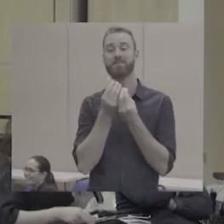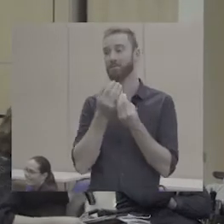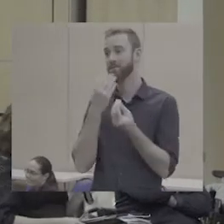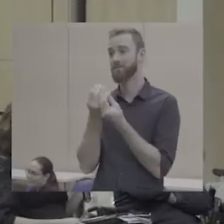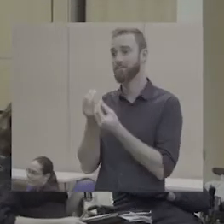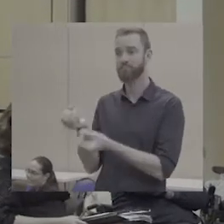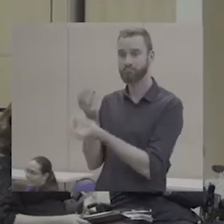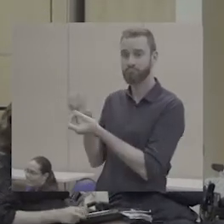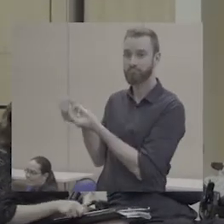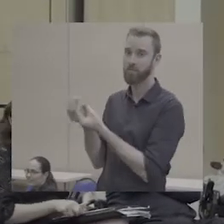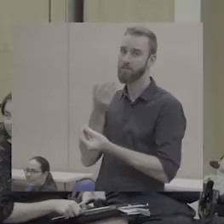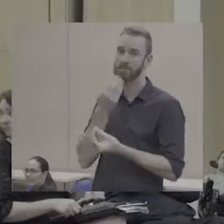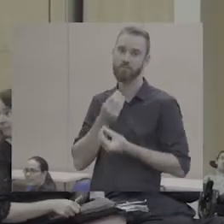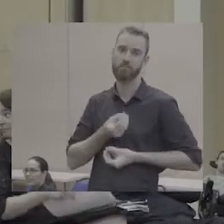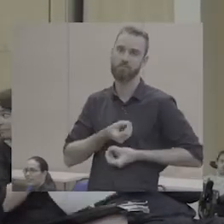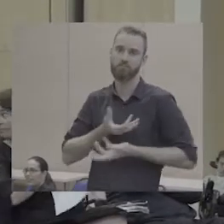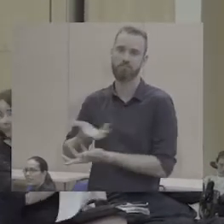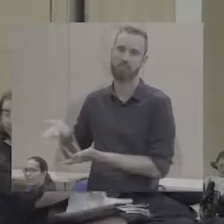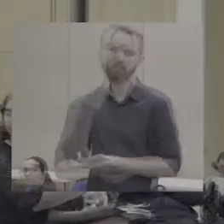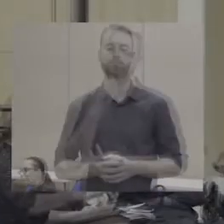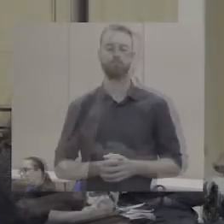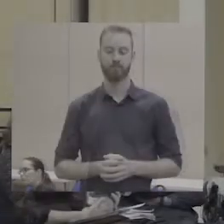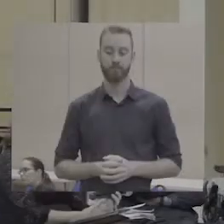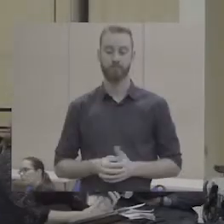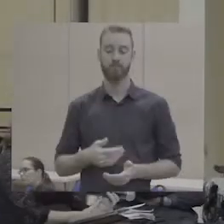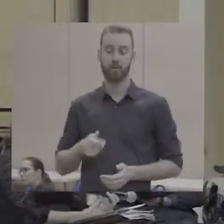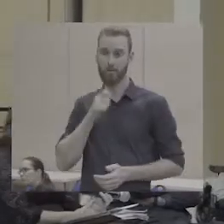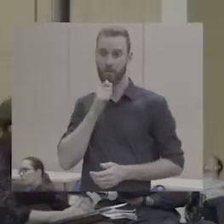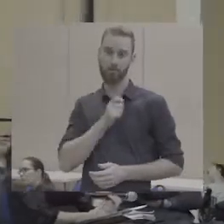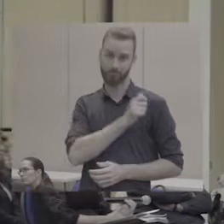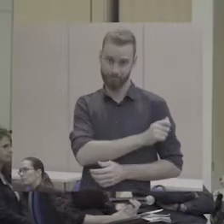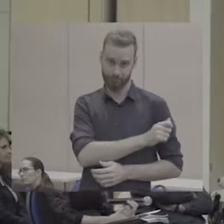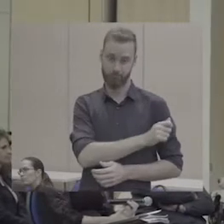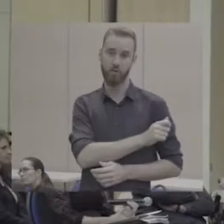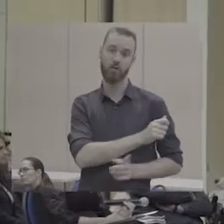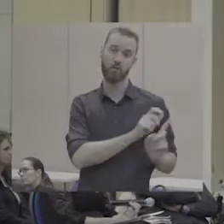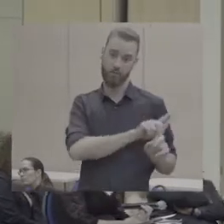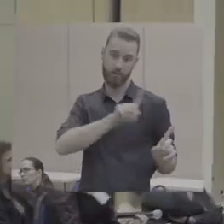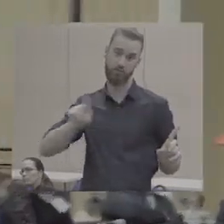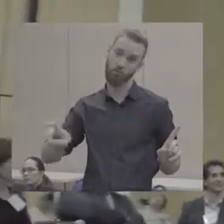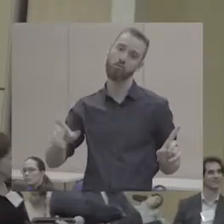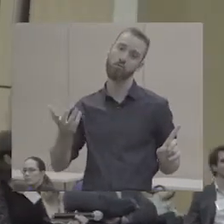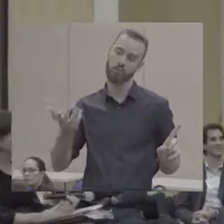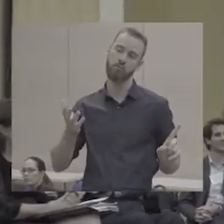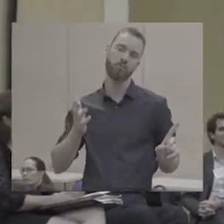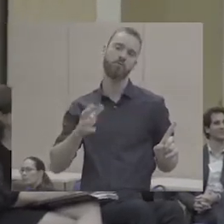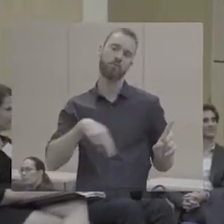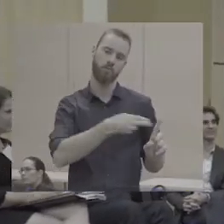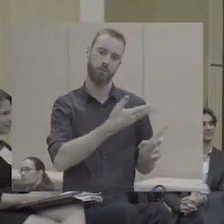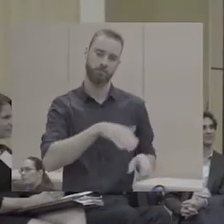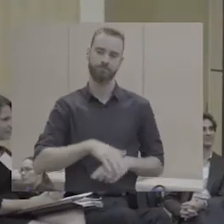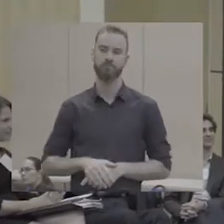Merci pour toutes vos interventions, amener les perspectives et tout ça. Je vais vous passer mon micro, vous poser la question et